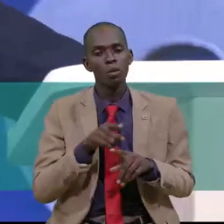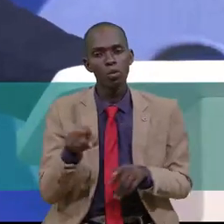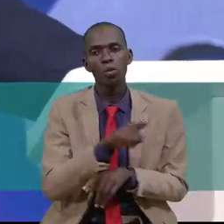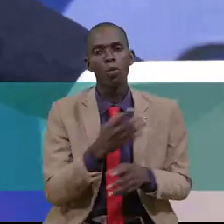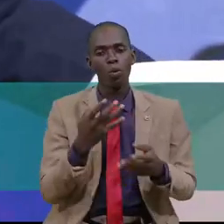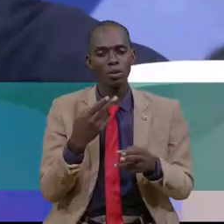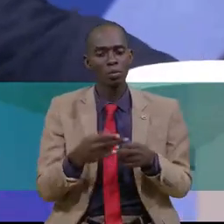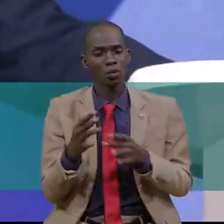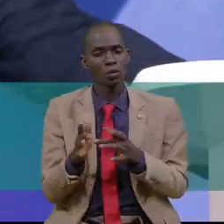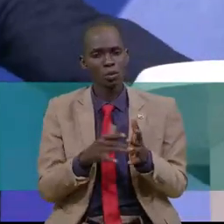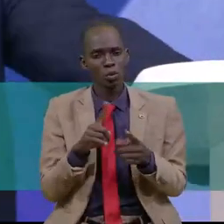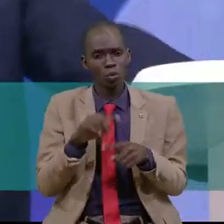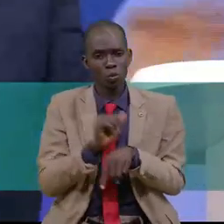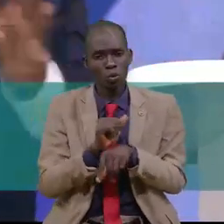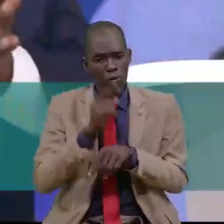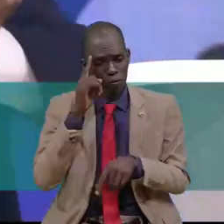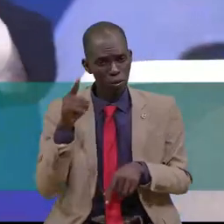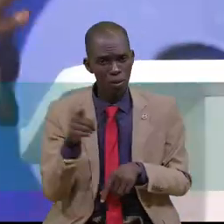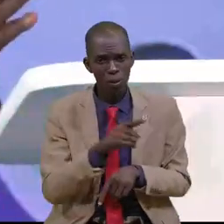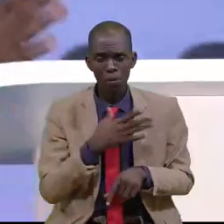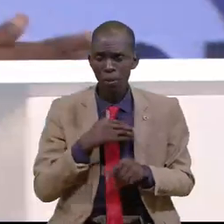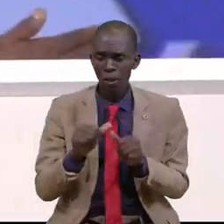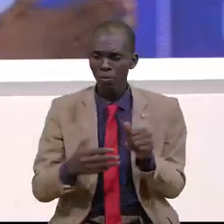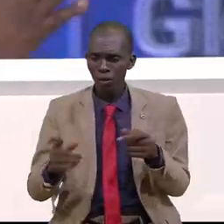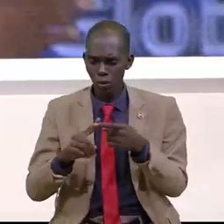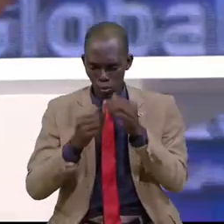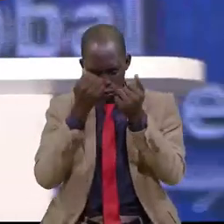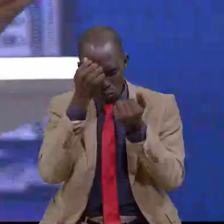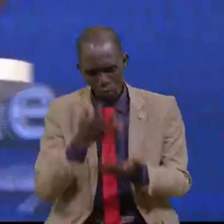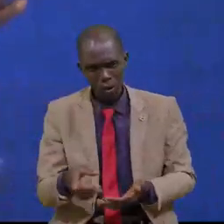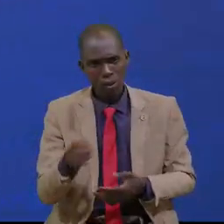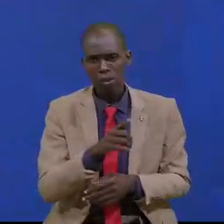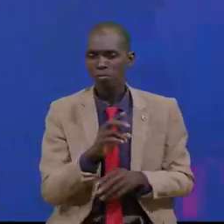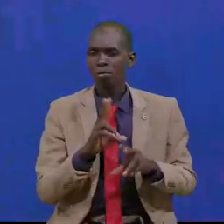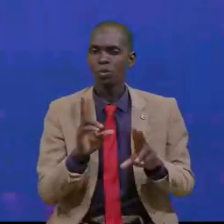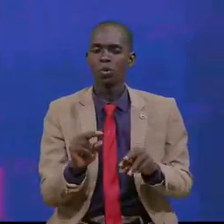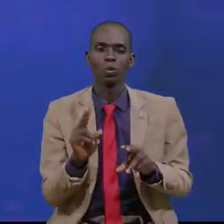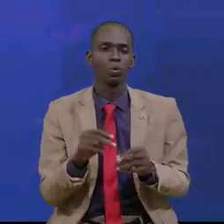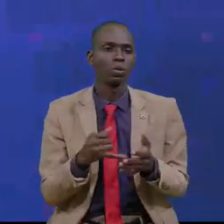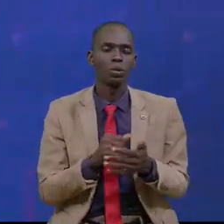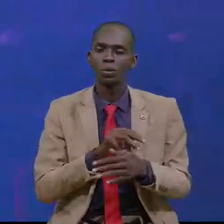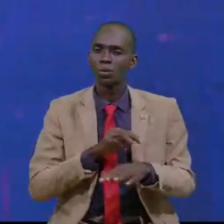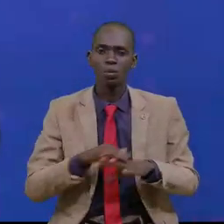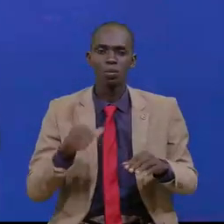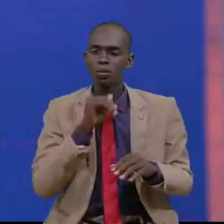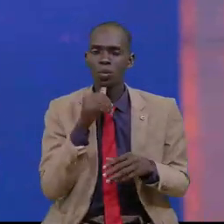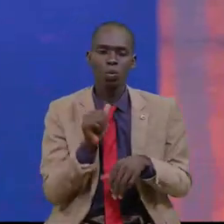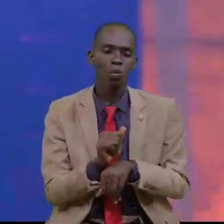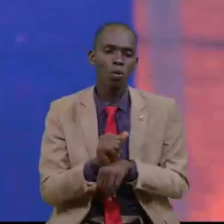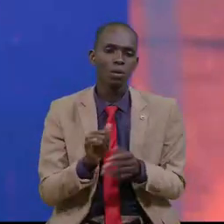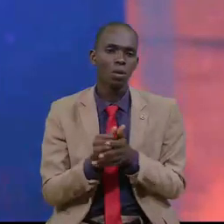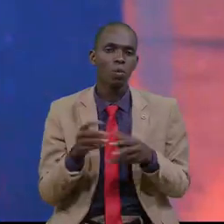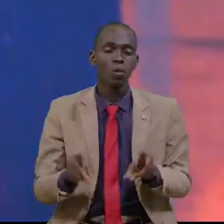de Jésus agisse pour eux et que tout fléchisse devant eux. Ça ne marche pas comme ça. C'est toi qui dois